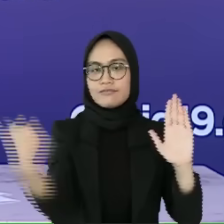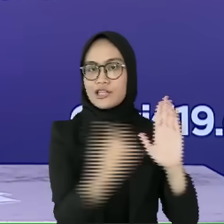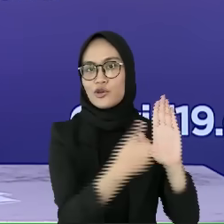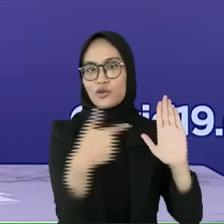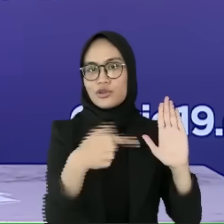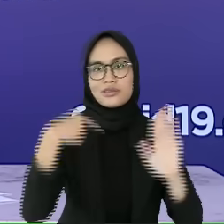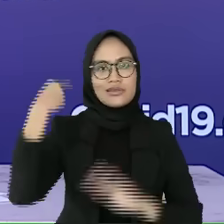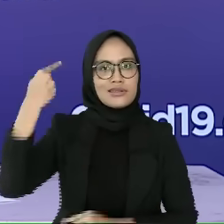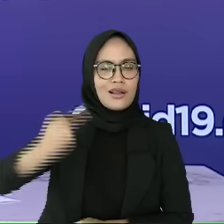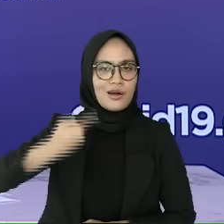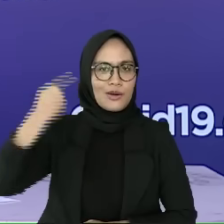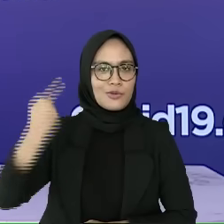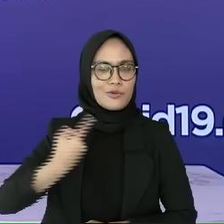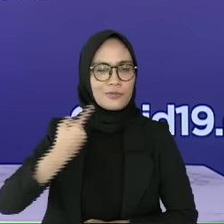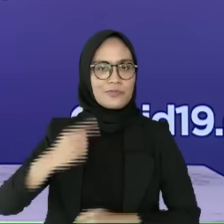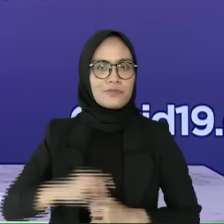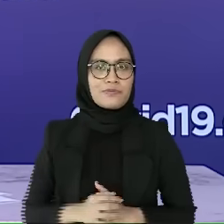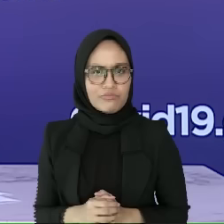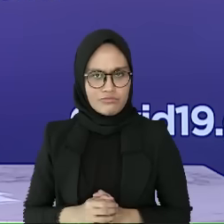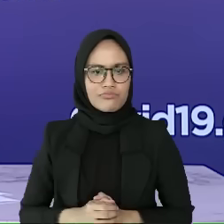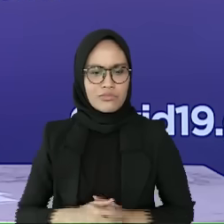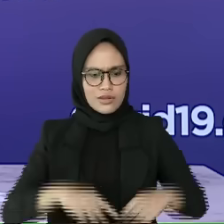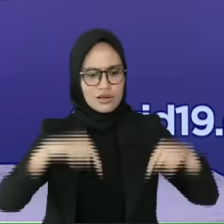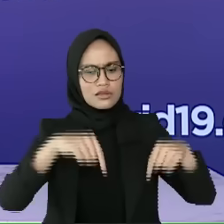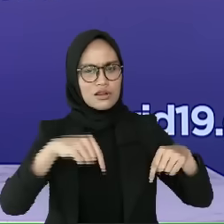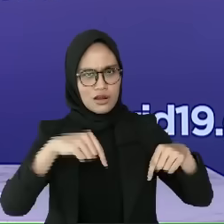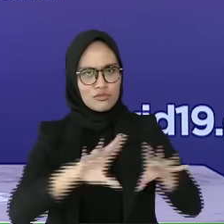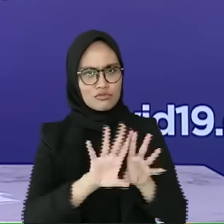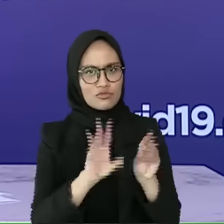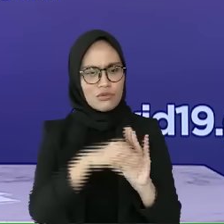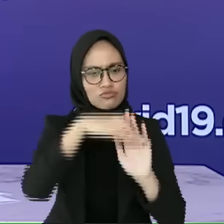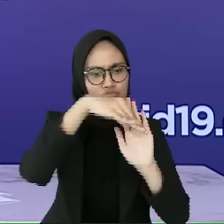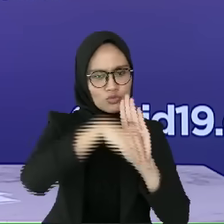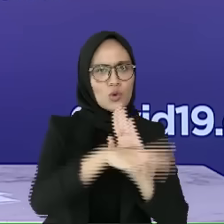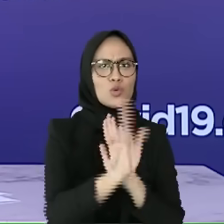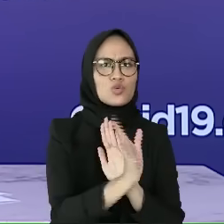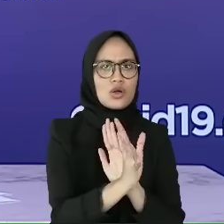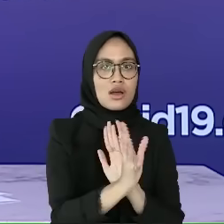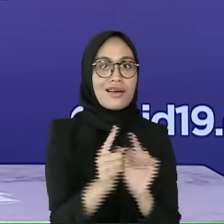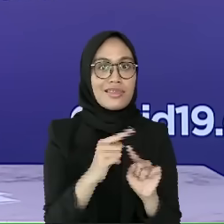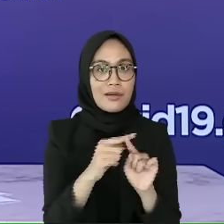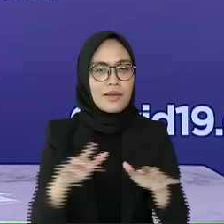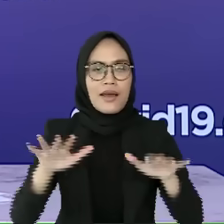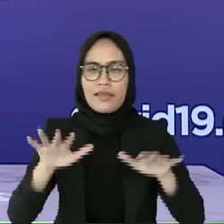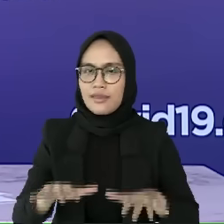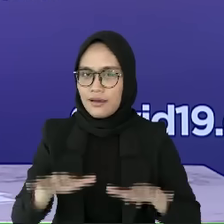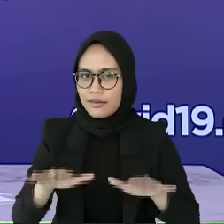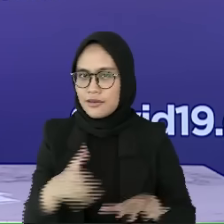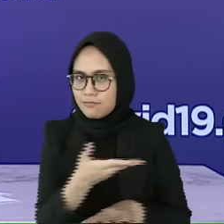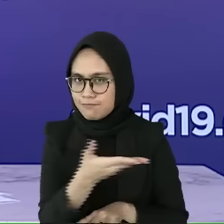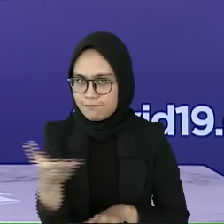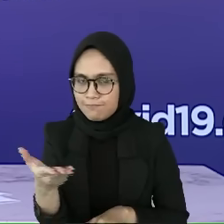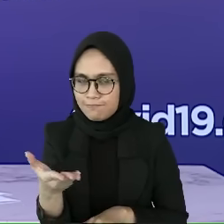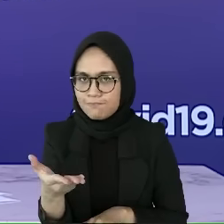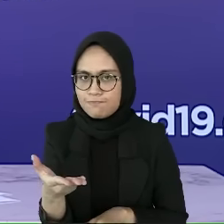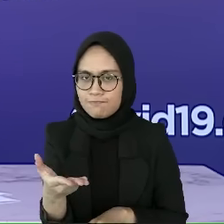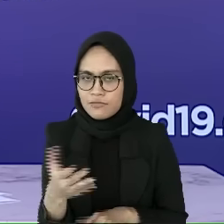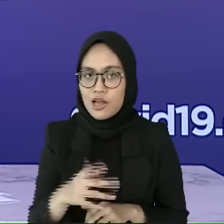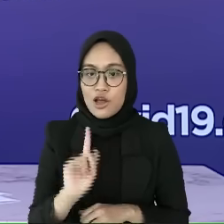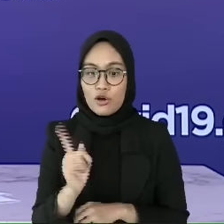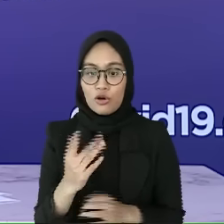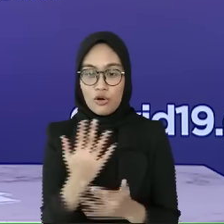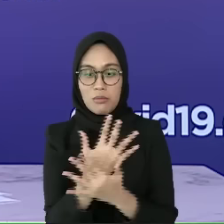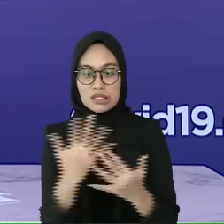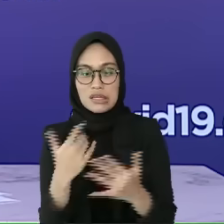COVID-19 meskipun kasusnya telah turun drastis. Ingat, lonjakan kasus terjadi ketika masyarakat mulai